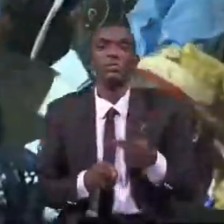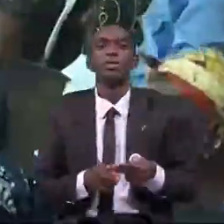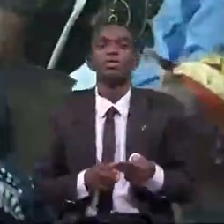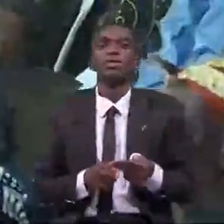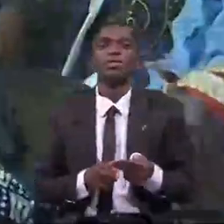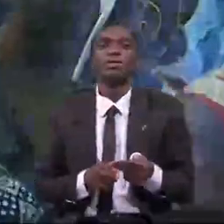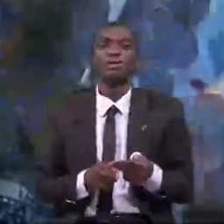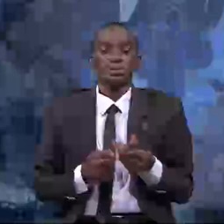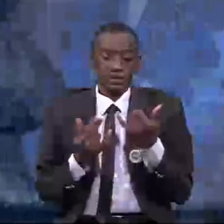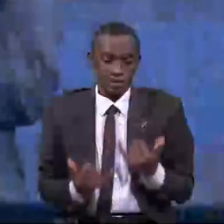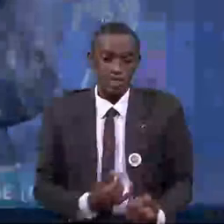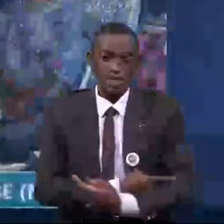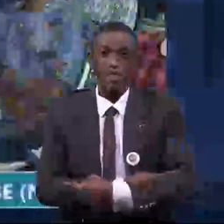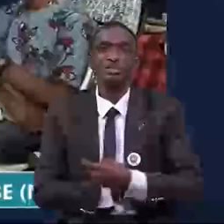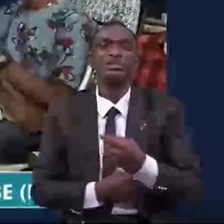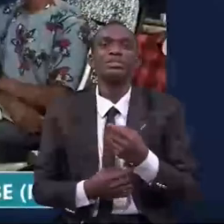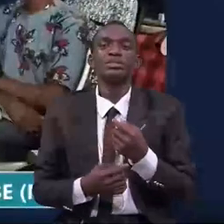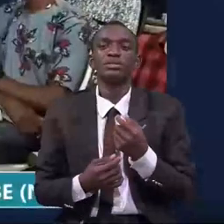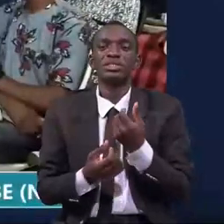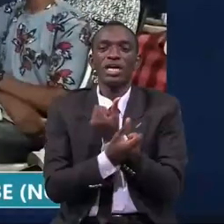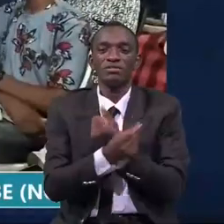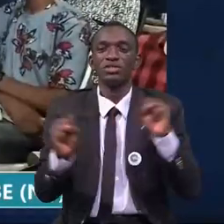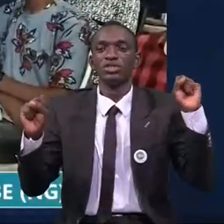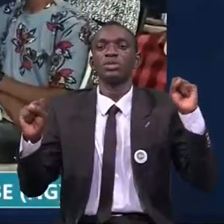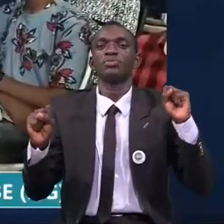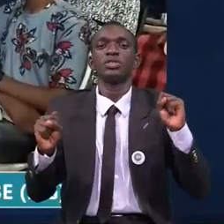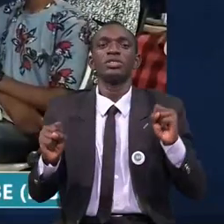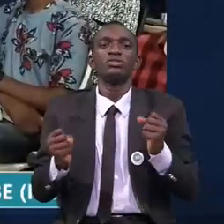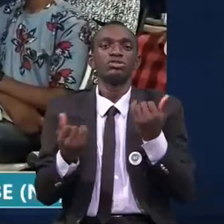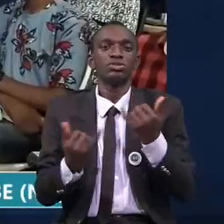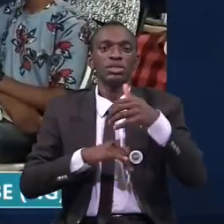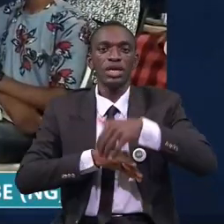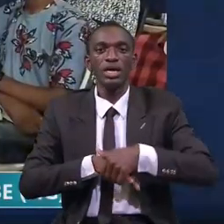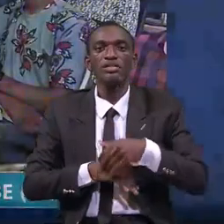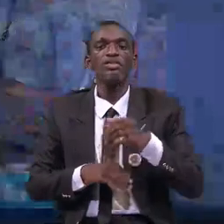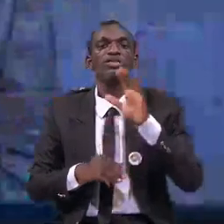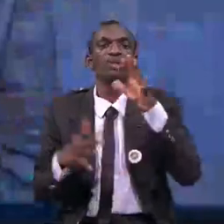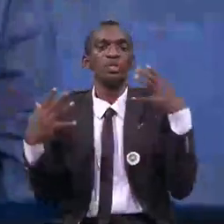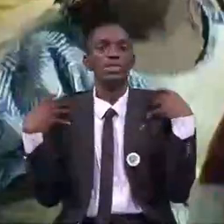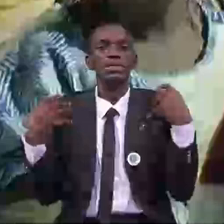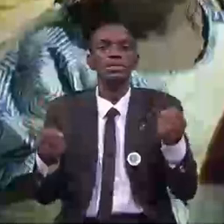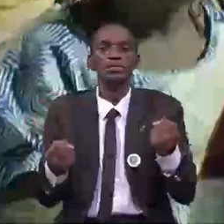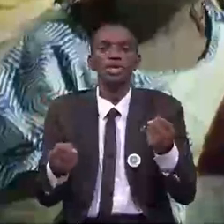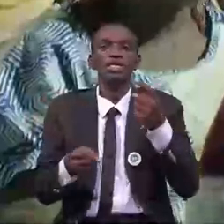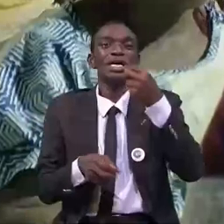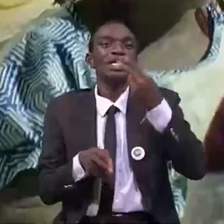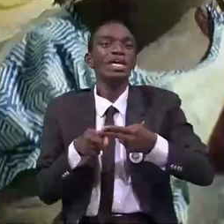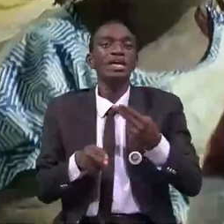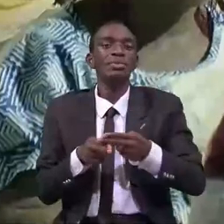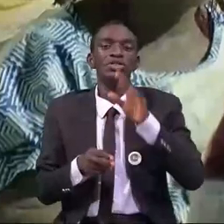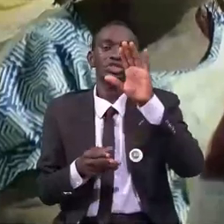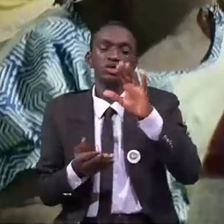nom le salut le nom votre guérison le nom votre